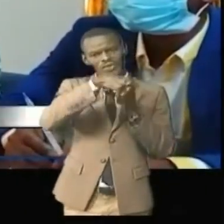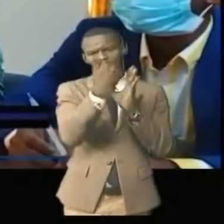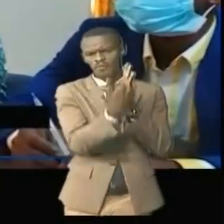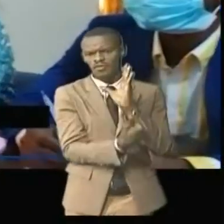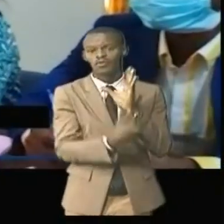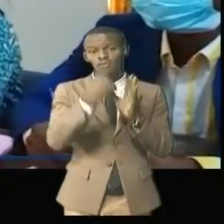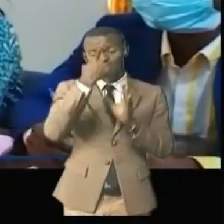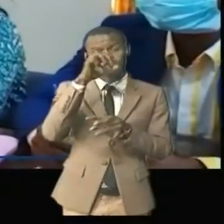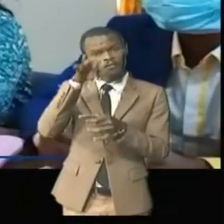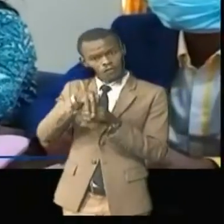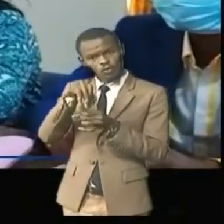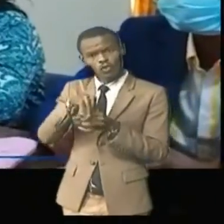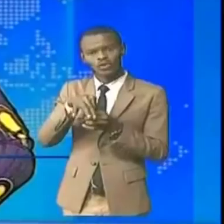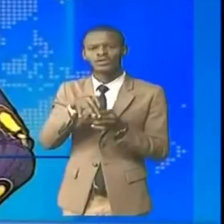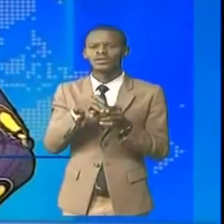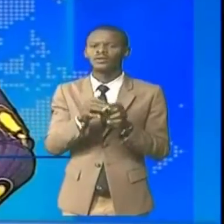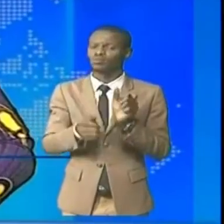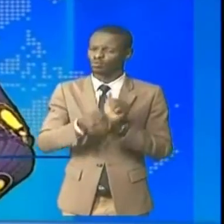dans les communautés locales.